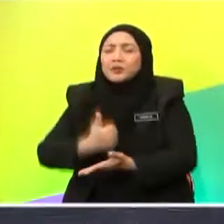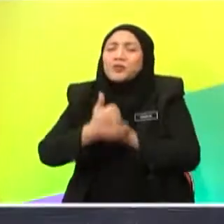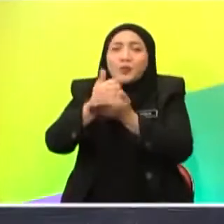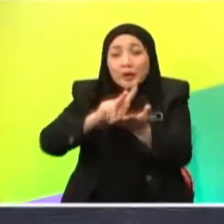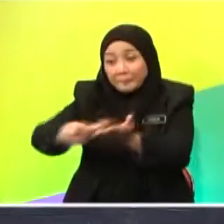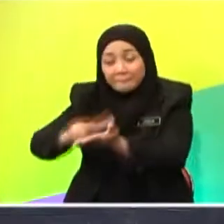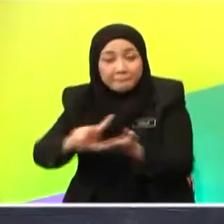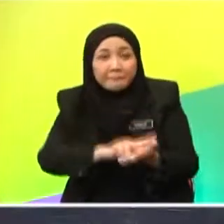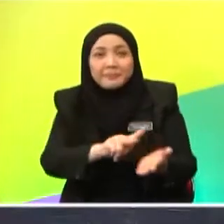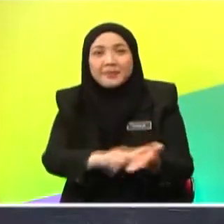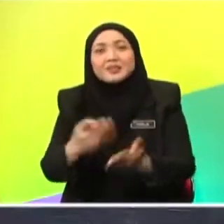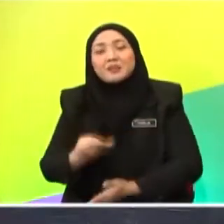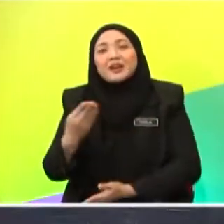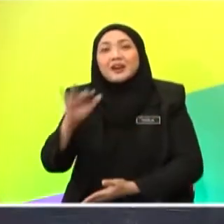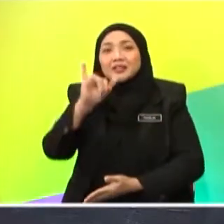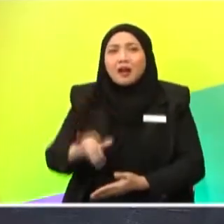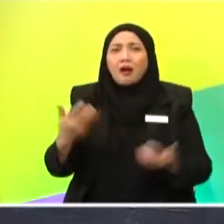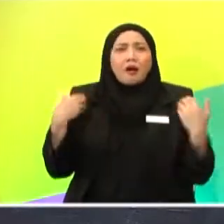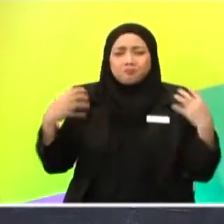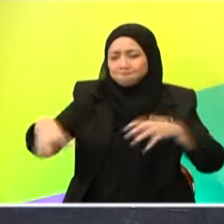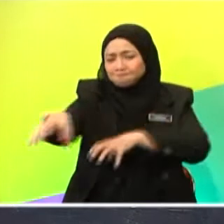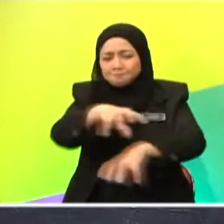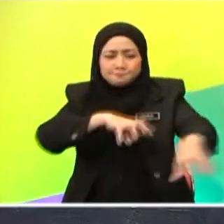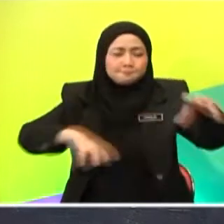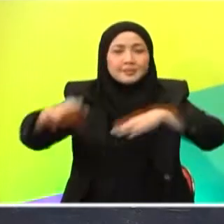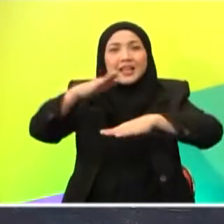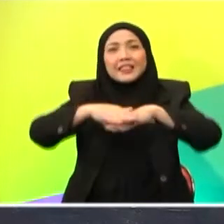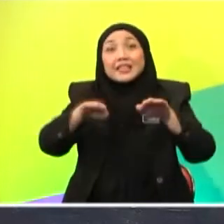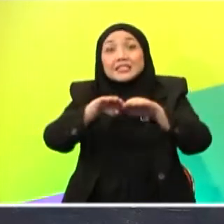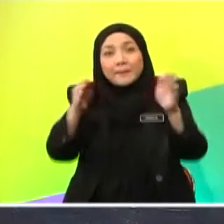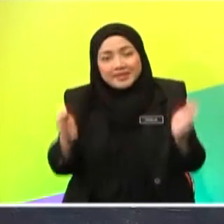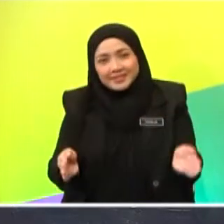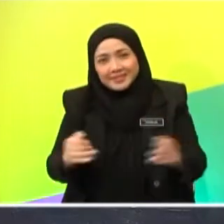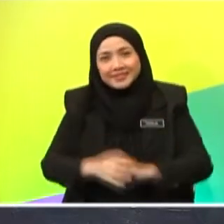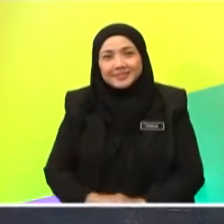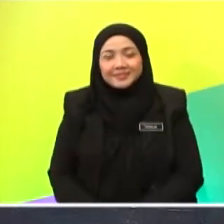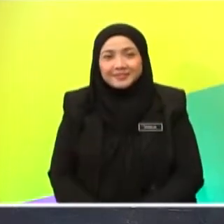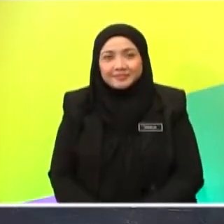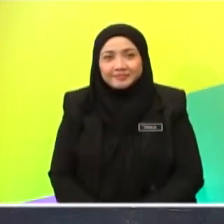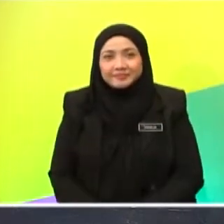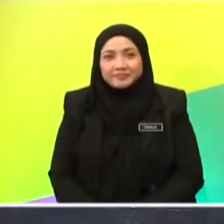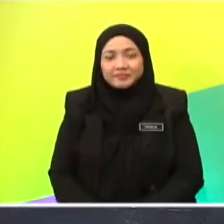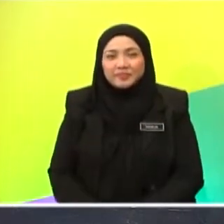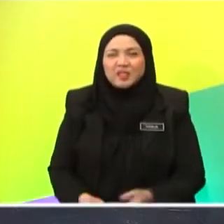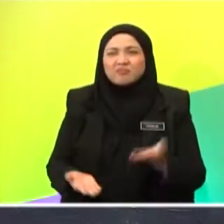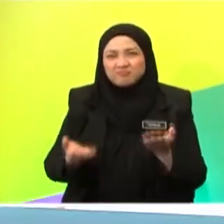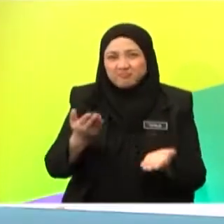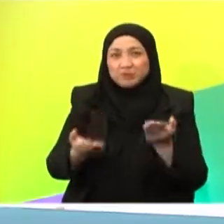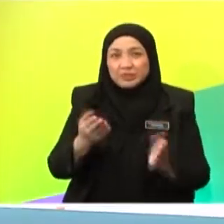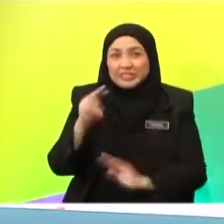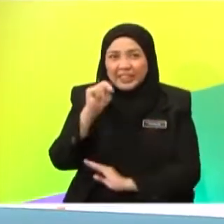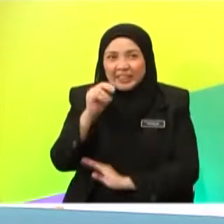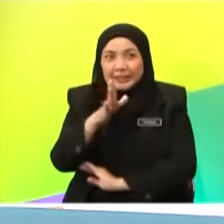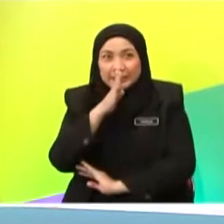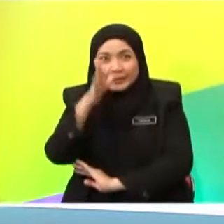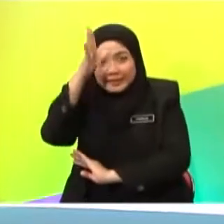juga Boleh bantu Mama kayak gitu kau lama Ayo kita suka dekat kita bekerja Betul tidak sehari bulat Ibun